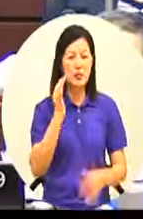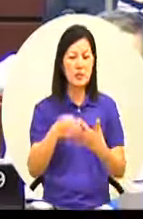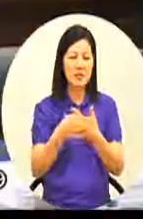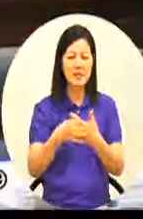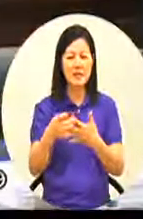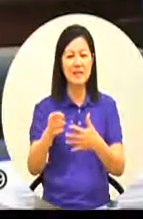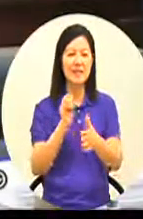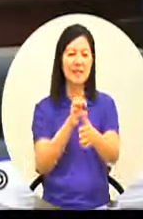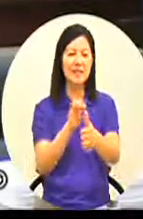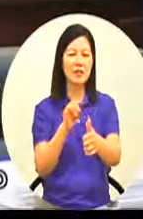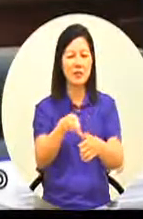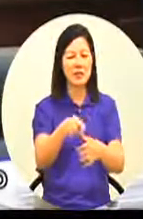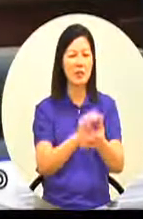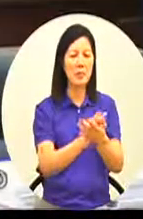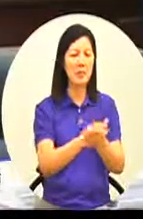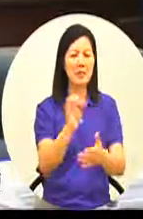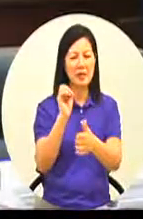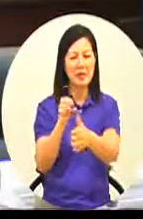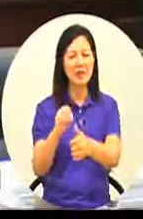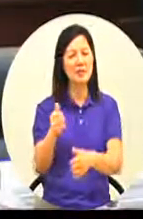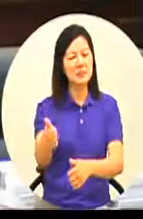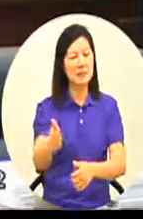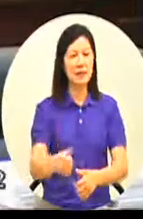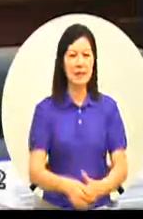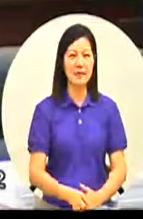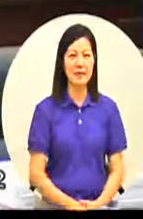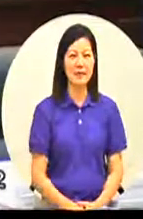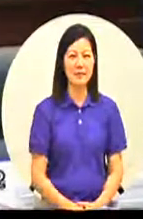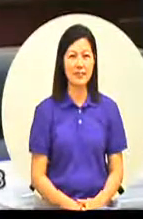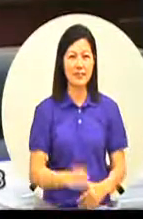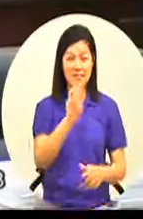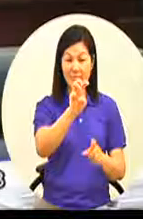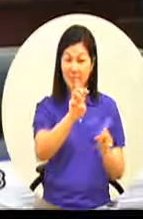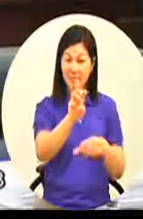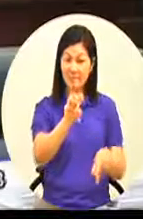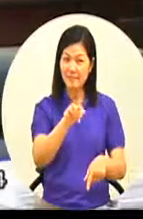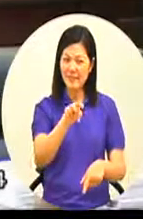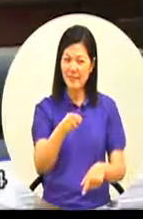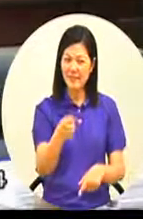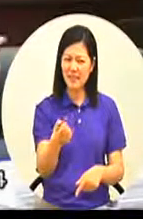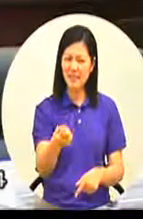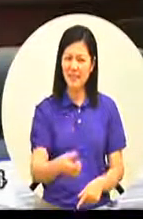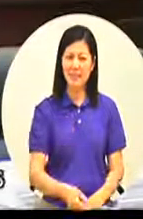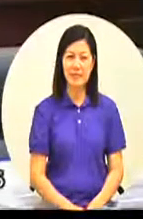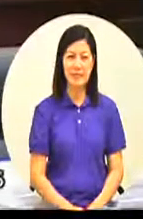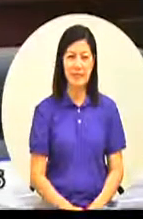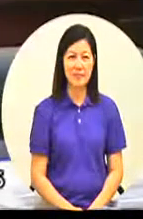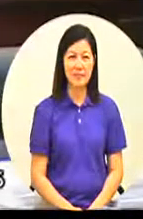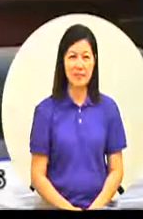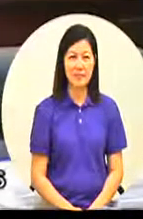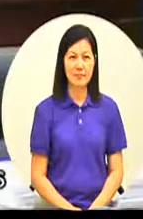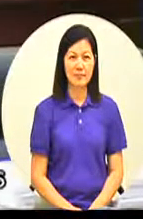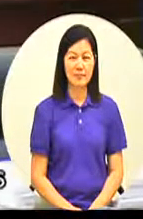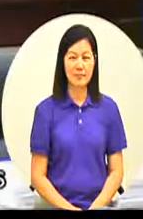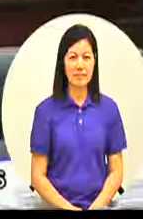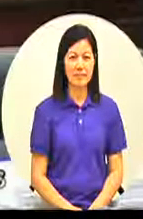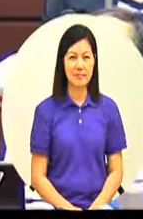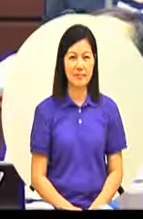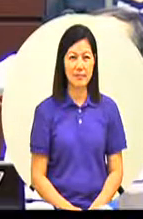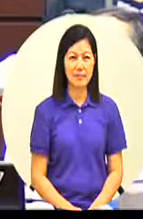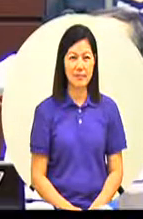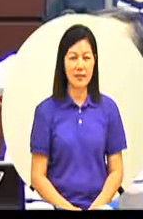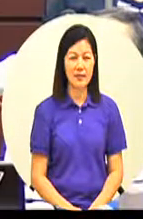这朋友这作战的， 那个市长 也。如果只有30个这样的，我是觉得这不大到那个。 所以 那评断的依据啊。 那个并